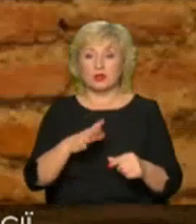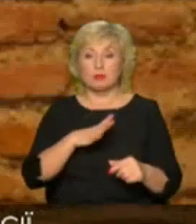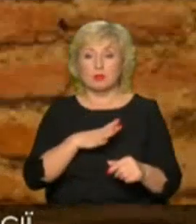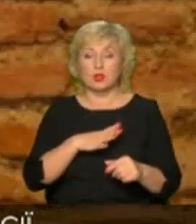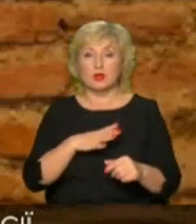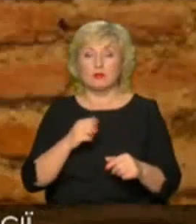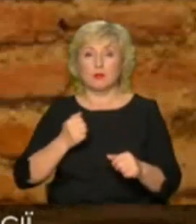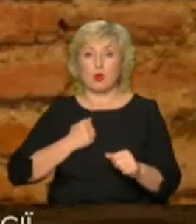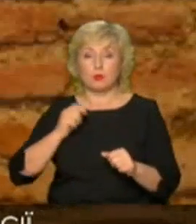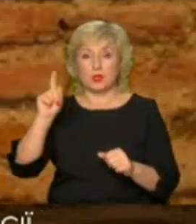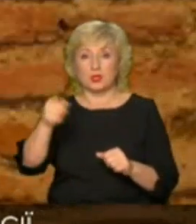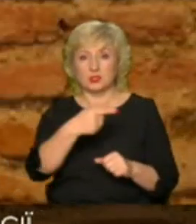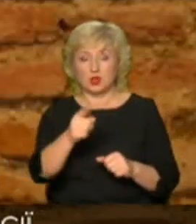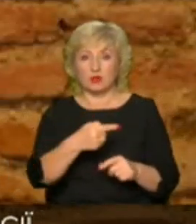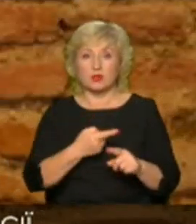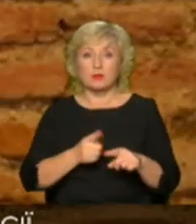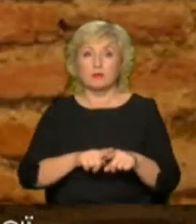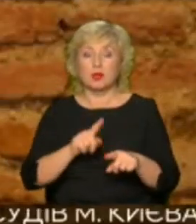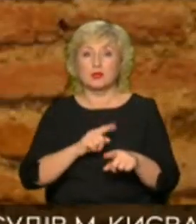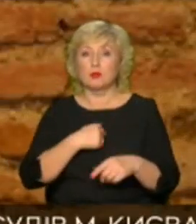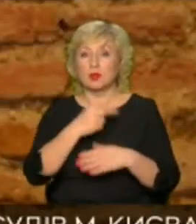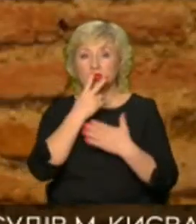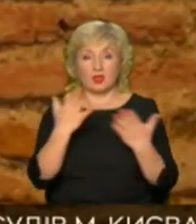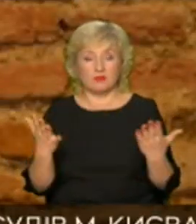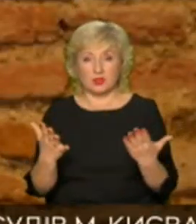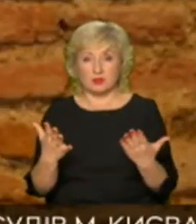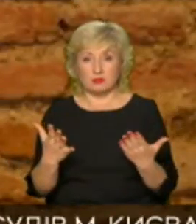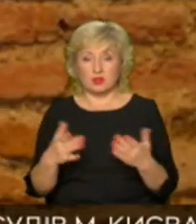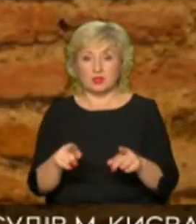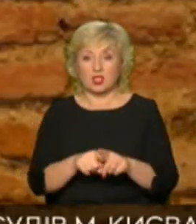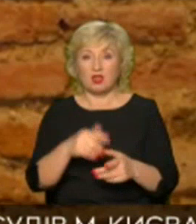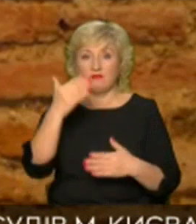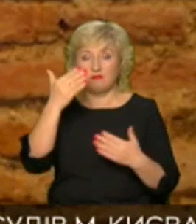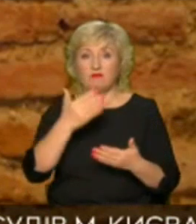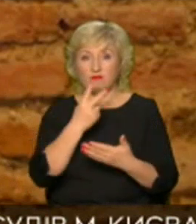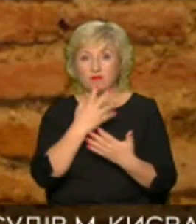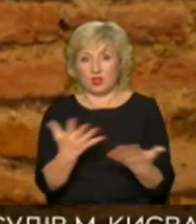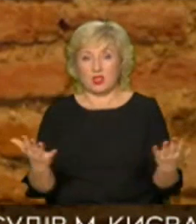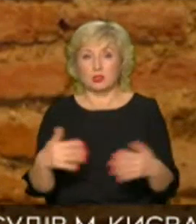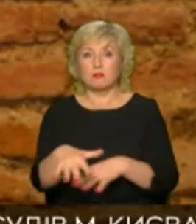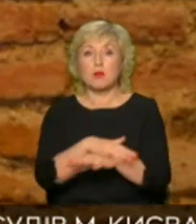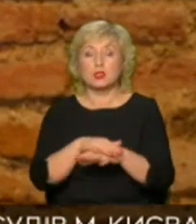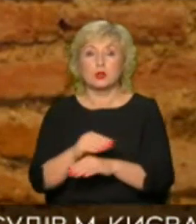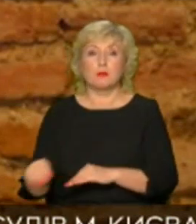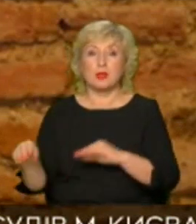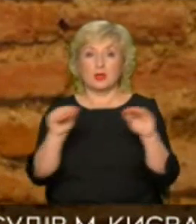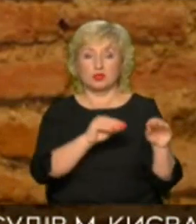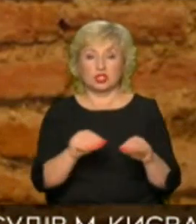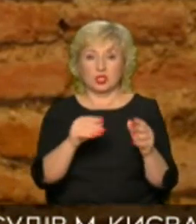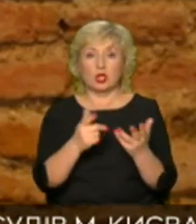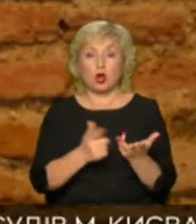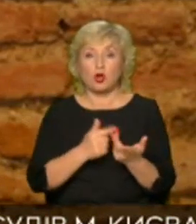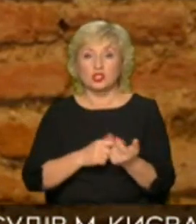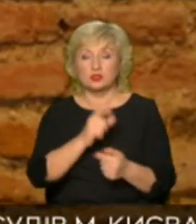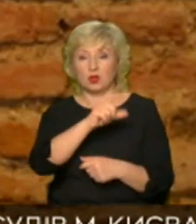мобилизованы, собственно. И вот типа поэтому мы не видим таких внешних признаков массового перемещения огромного количества людей